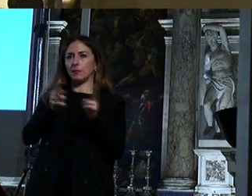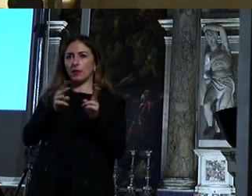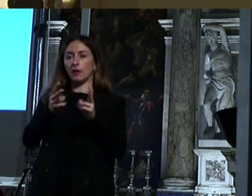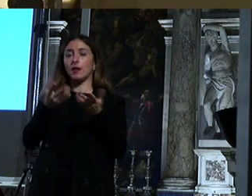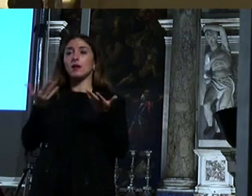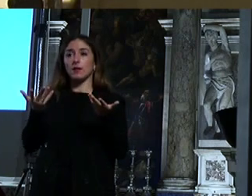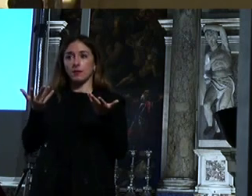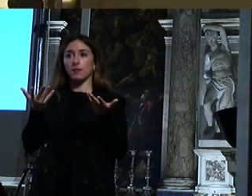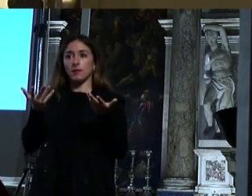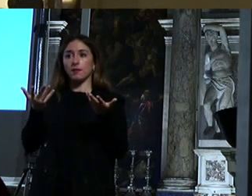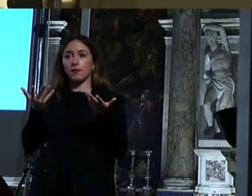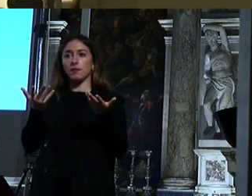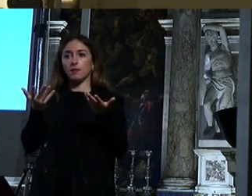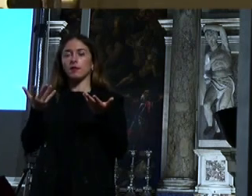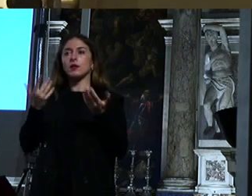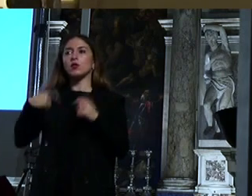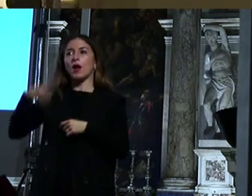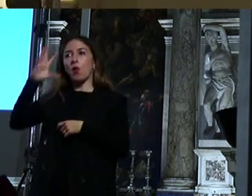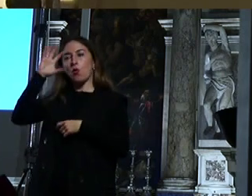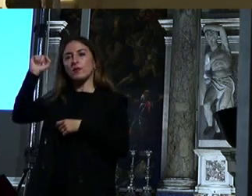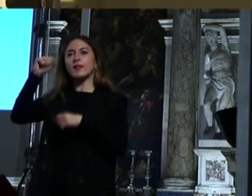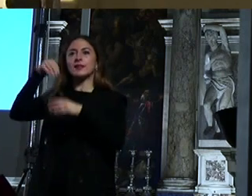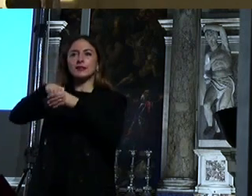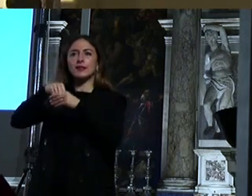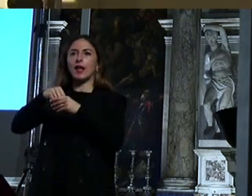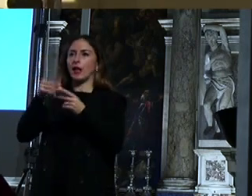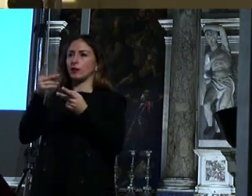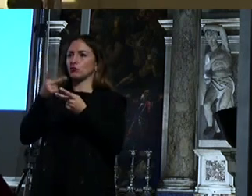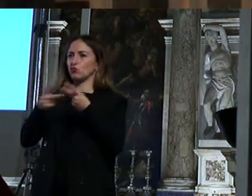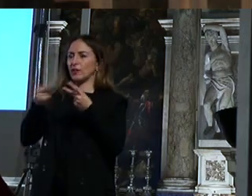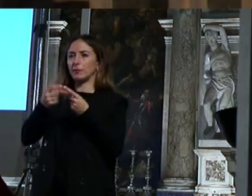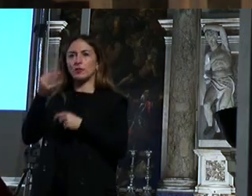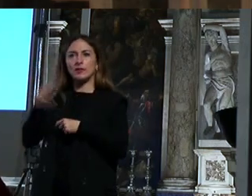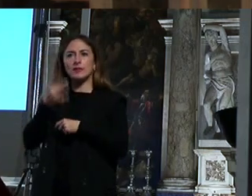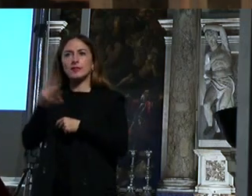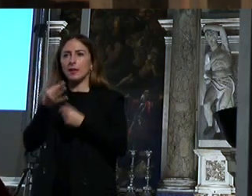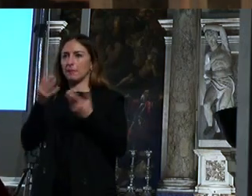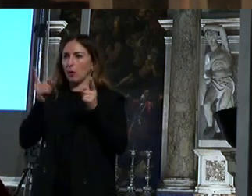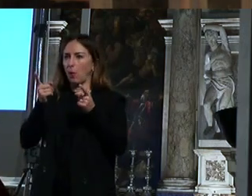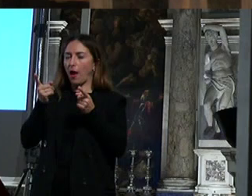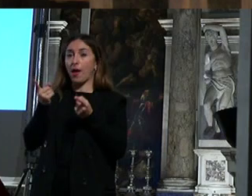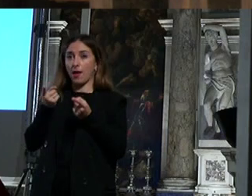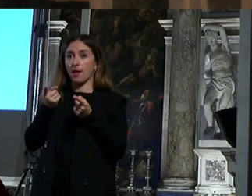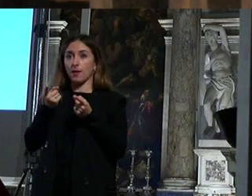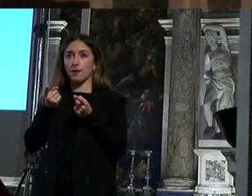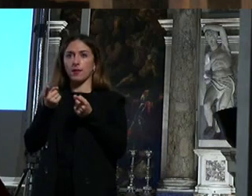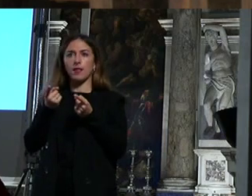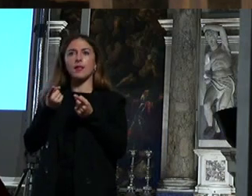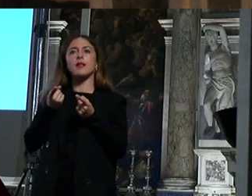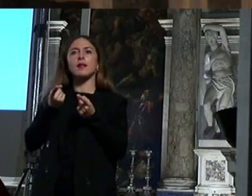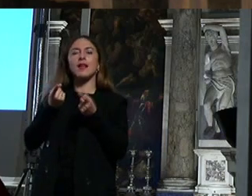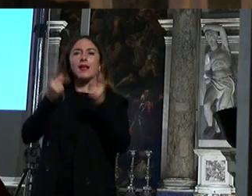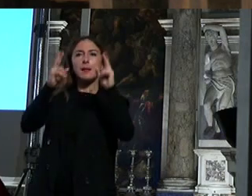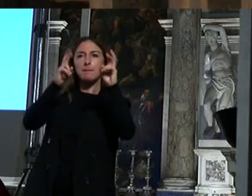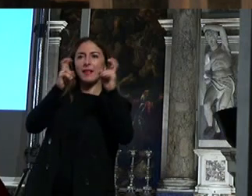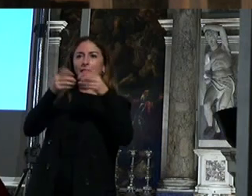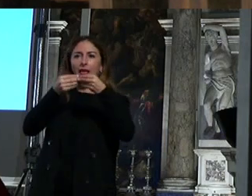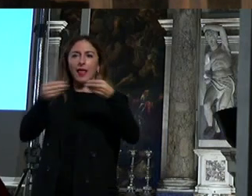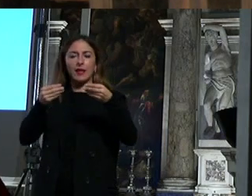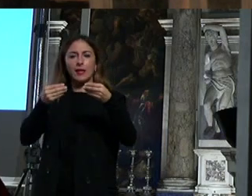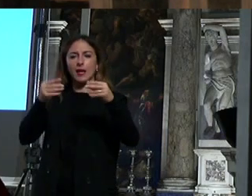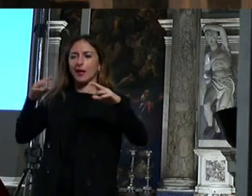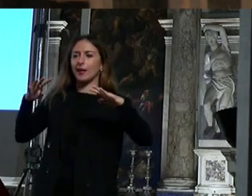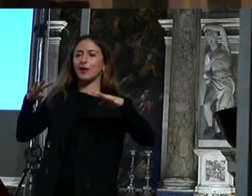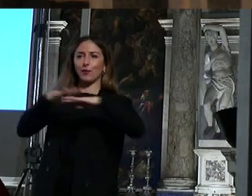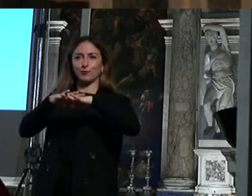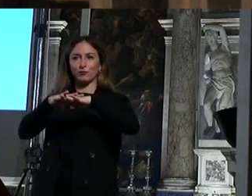ormai cerchiamo un po' di fare con sempre maggiore convinzione, di incrociare le discipline. Beh, forse diciamo questa